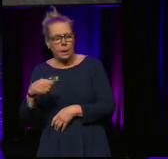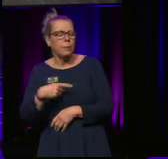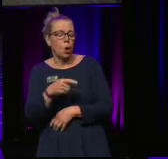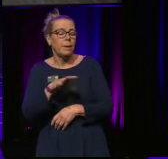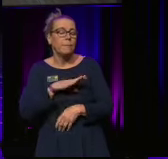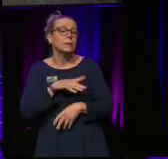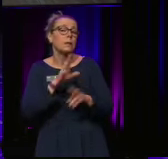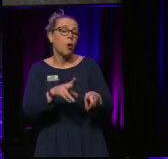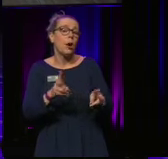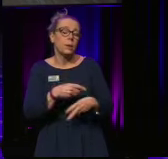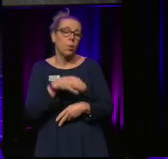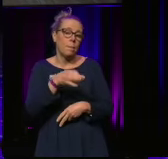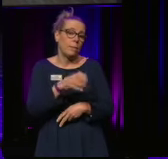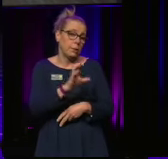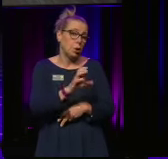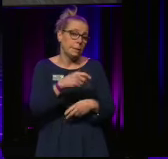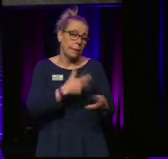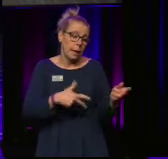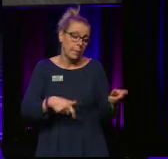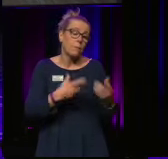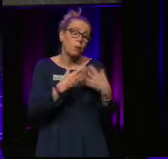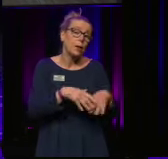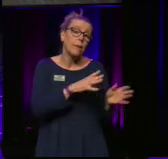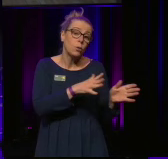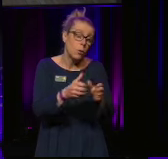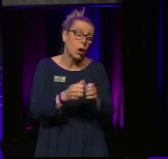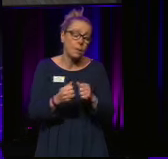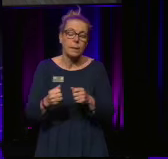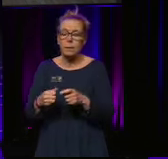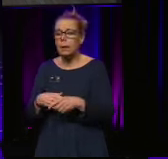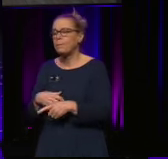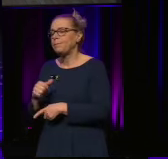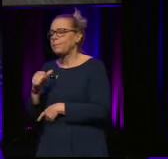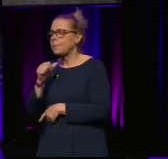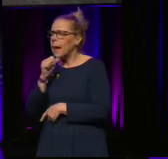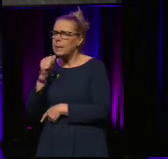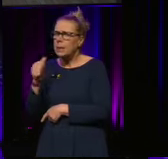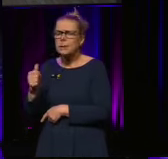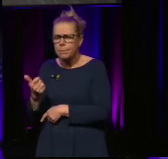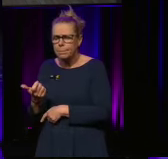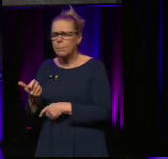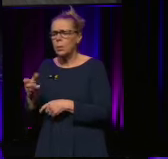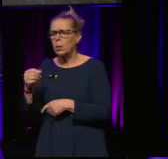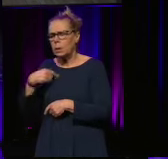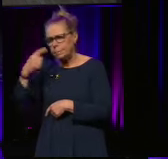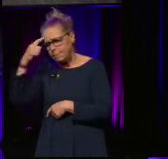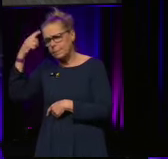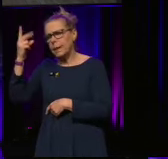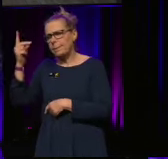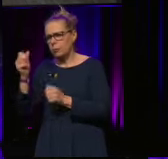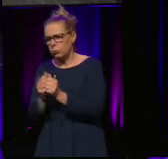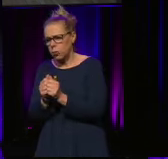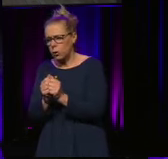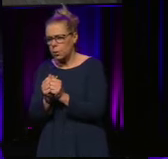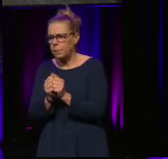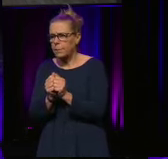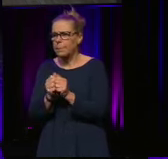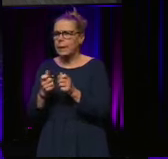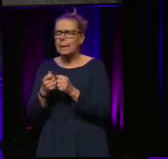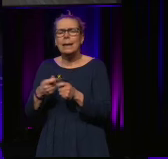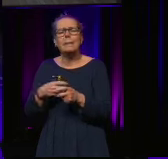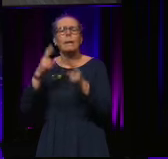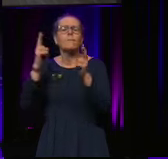och det fungerar ju fortfarande. Men det är riktigt som du säger. Anders? Ja, jag tänker på en annan sak. Ett ganska klassiskt mönster när det